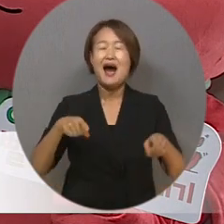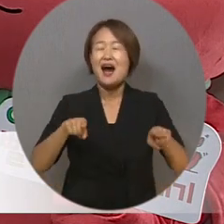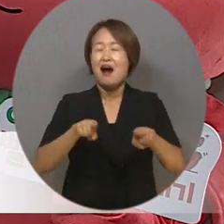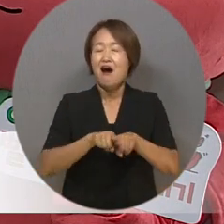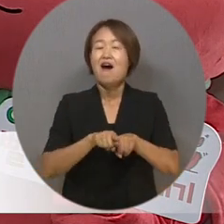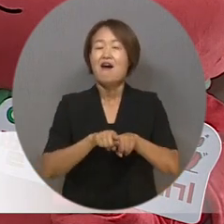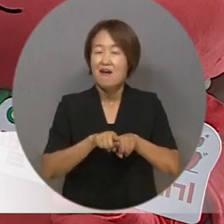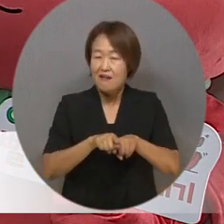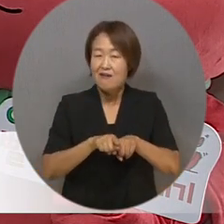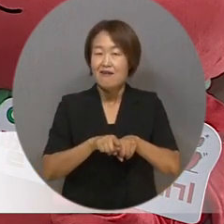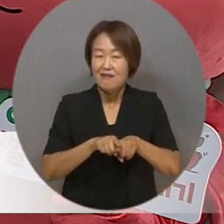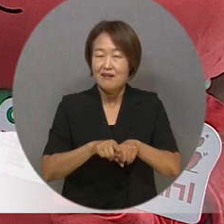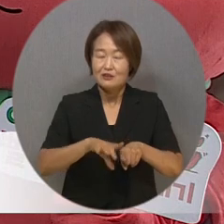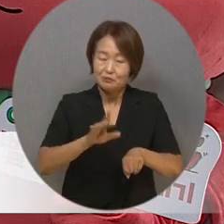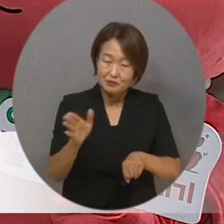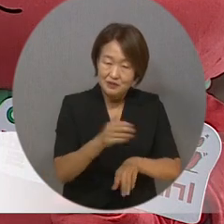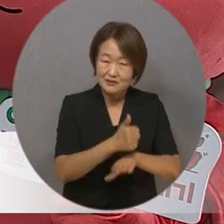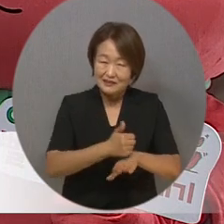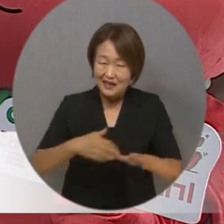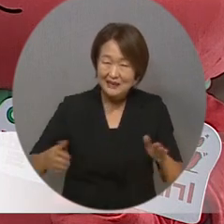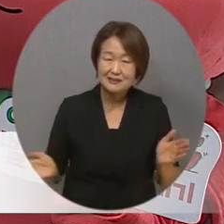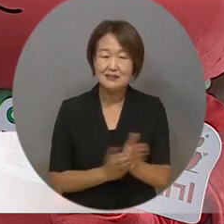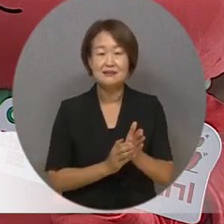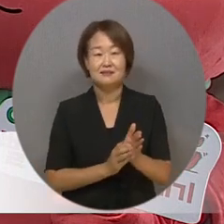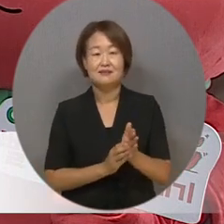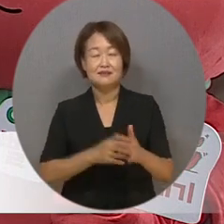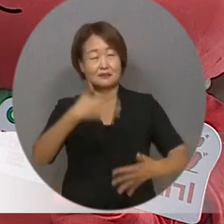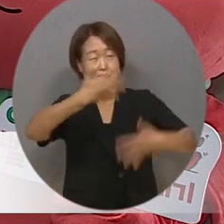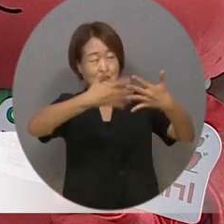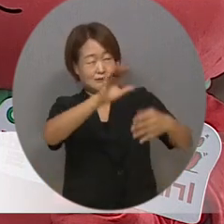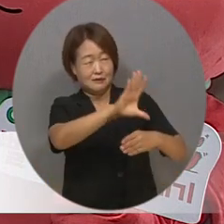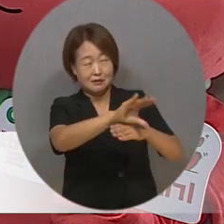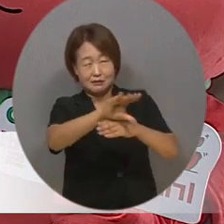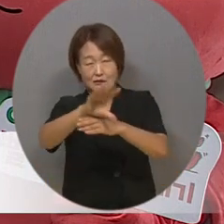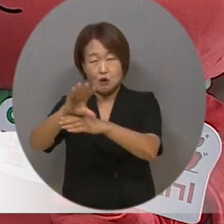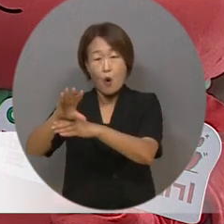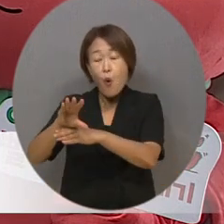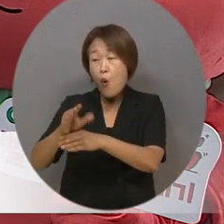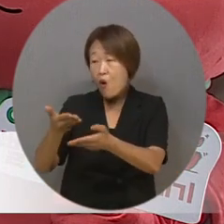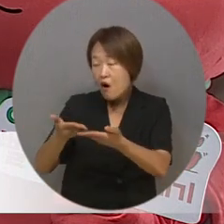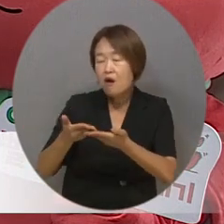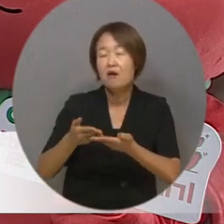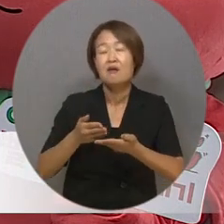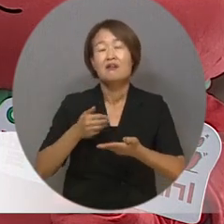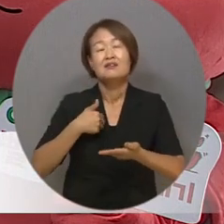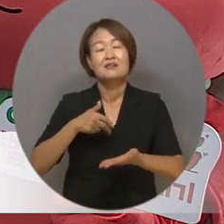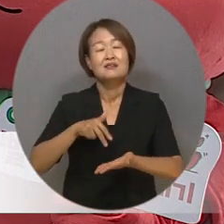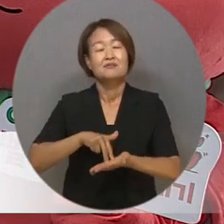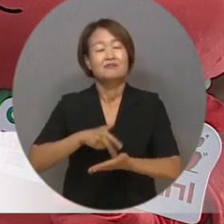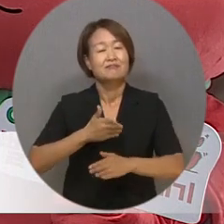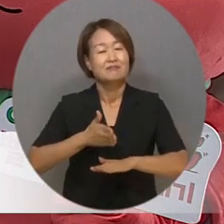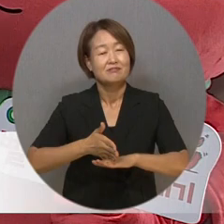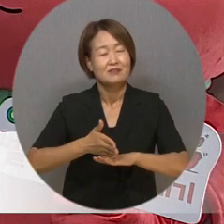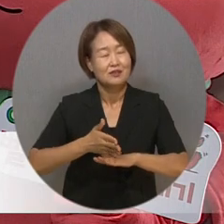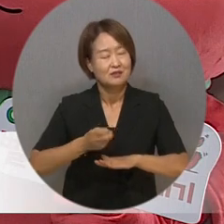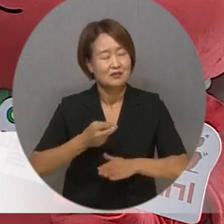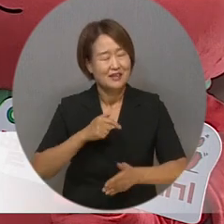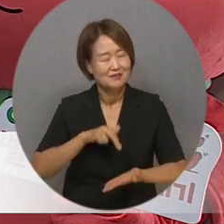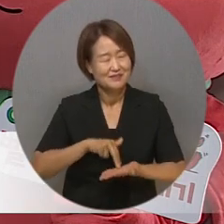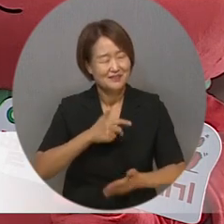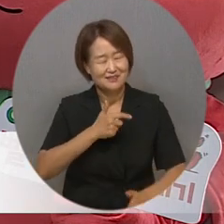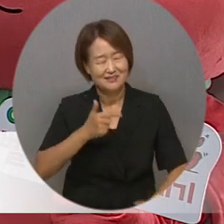함께하게 되어 처음부터 끝까지 영상을 담아주시기로 해서 감사드리고 큰 기대를 갖게